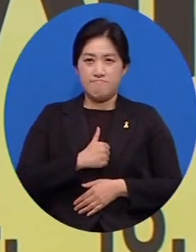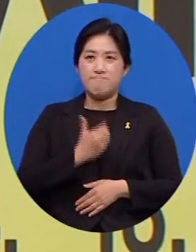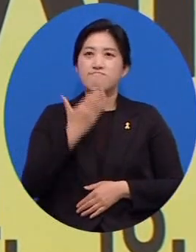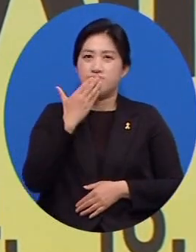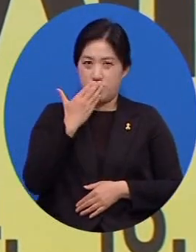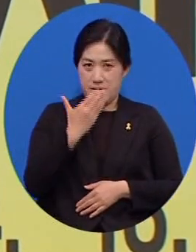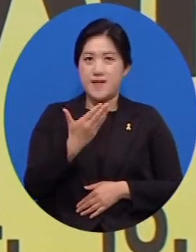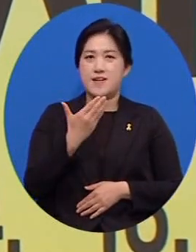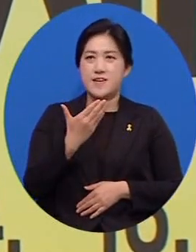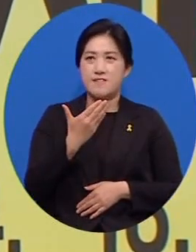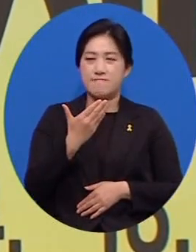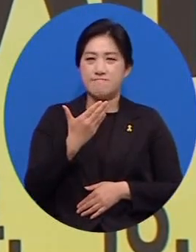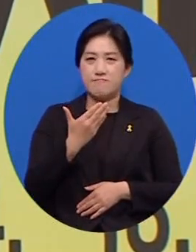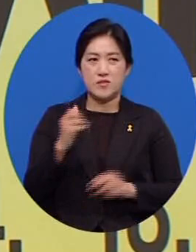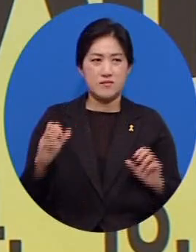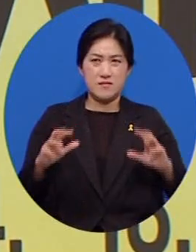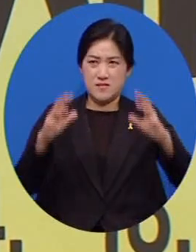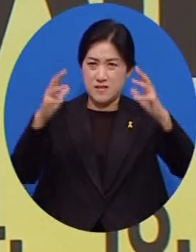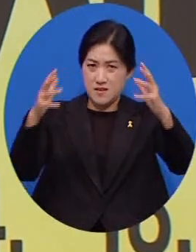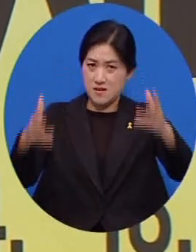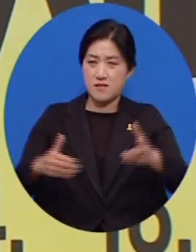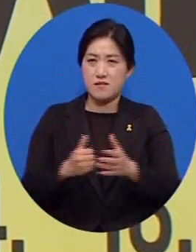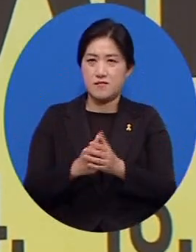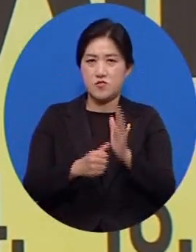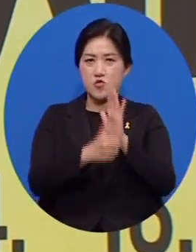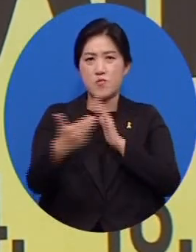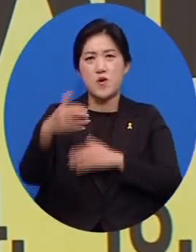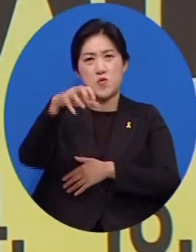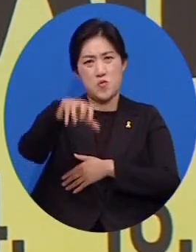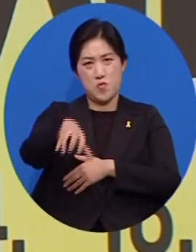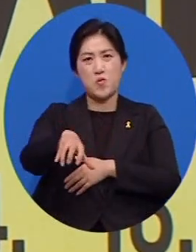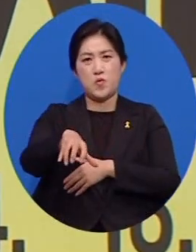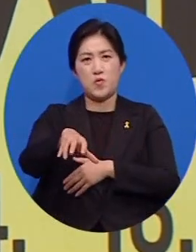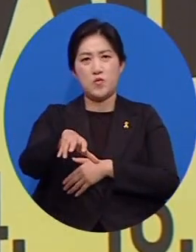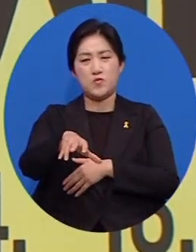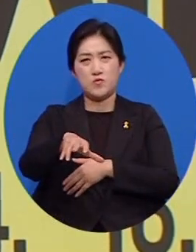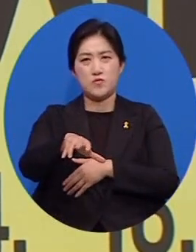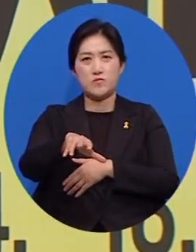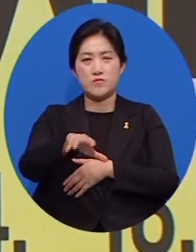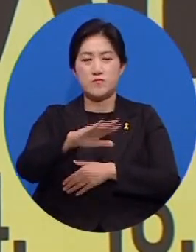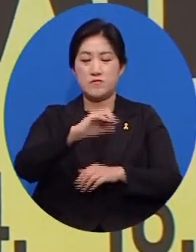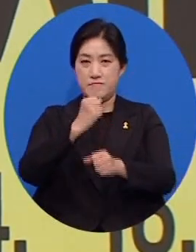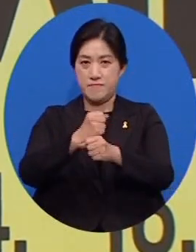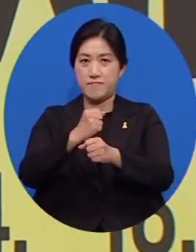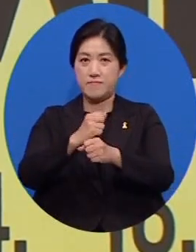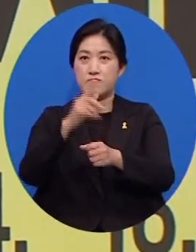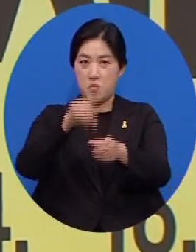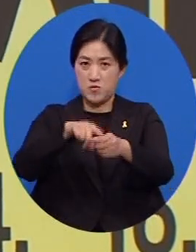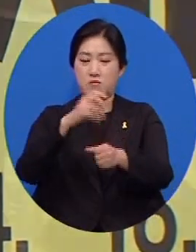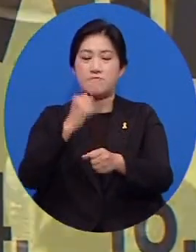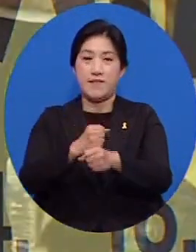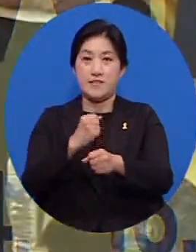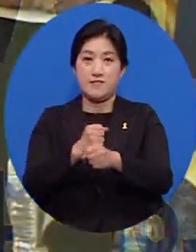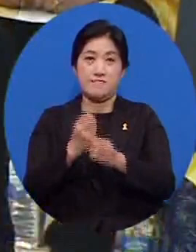있는 세계적 명소가 되도록 최선을 다하겠습니다.